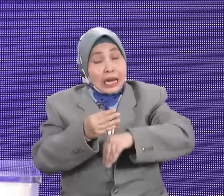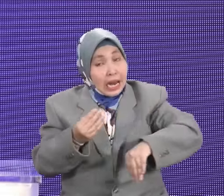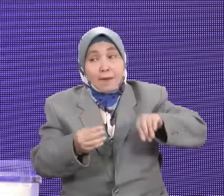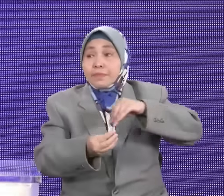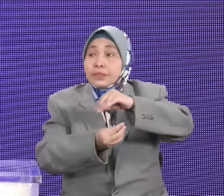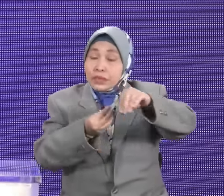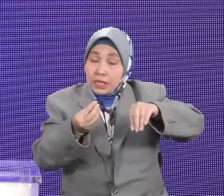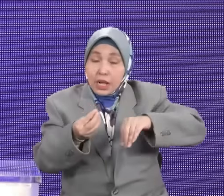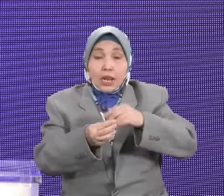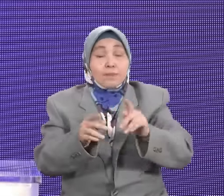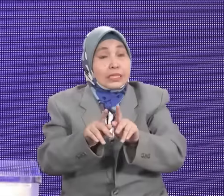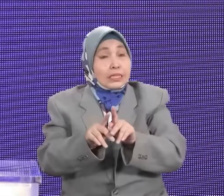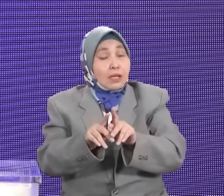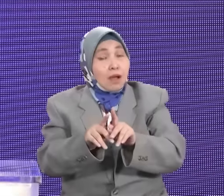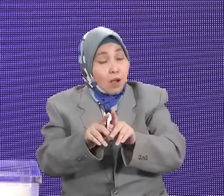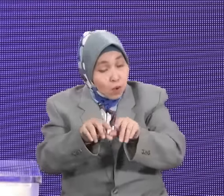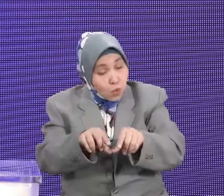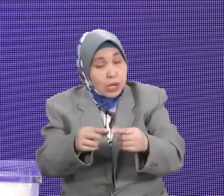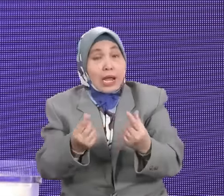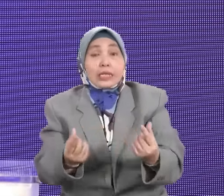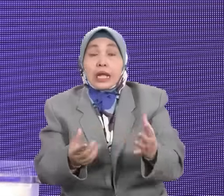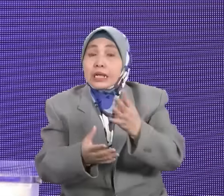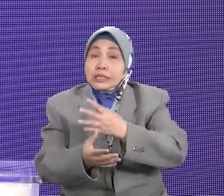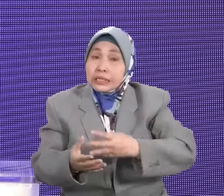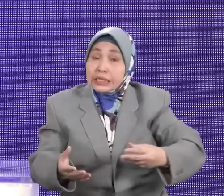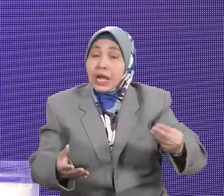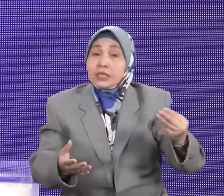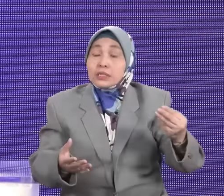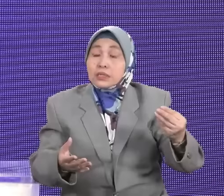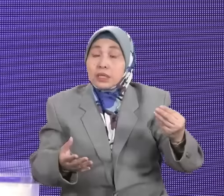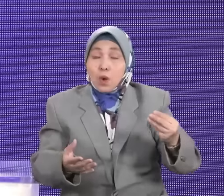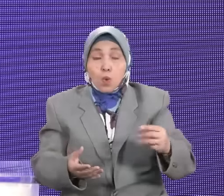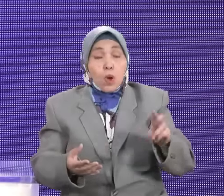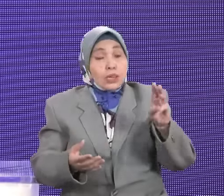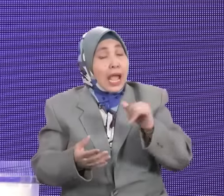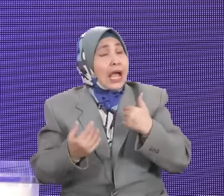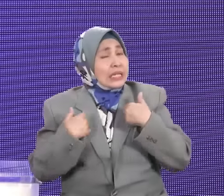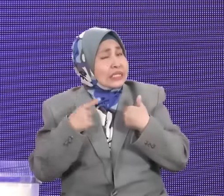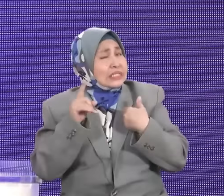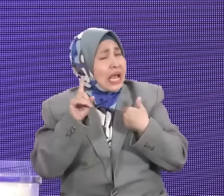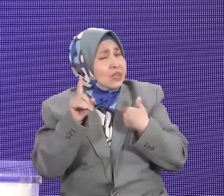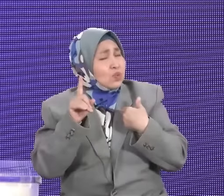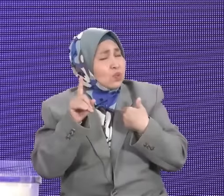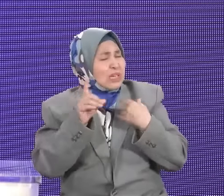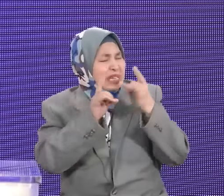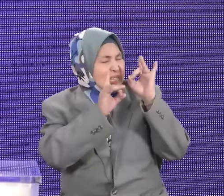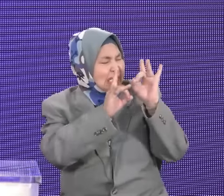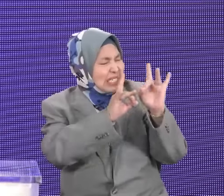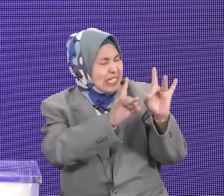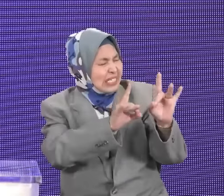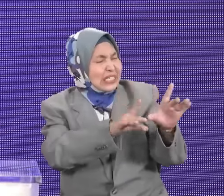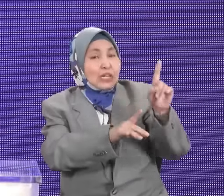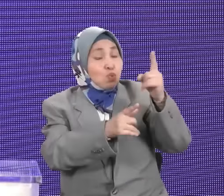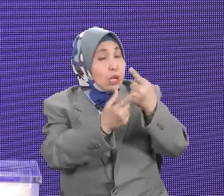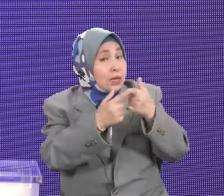dalam zaman kita ini dalam Alquran dan humullah Ainun ada satu Allah salah